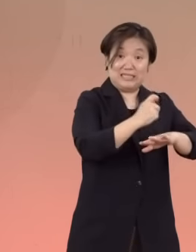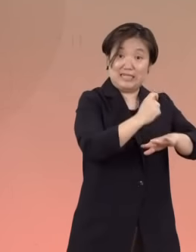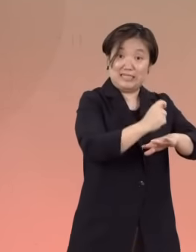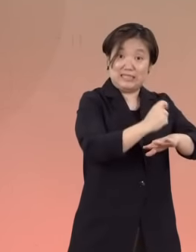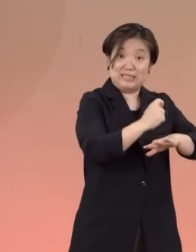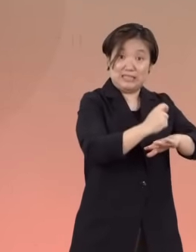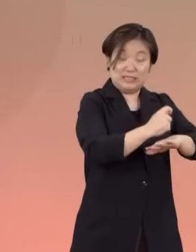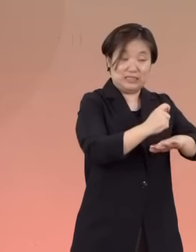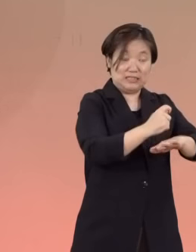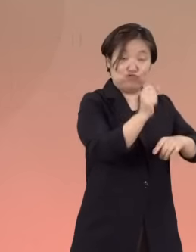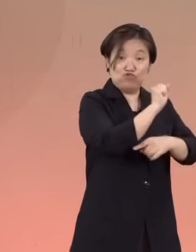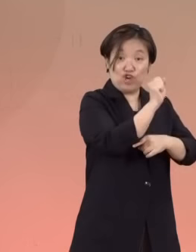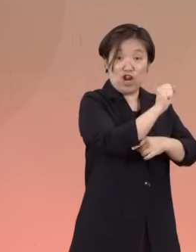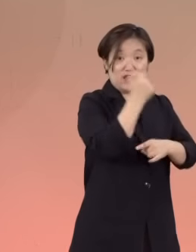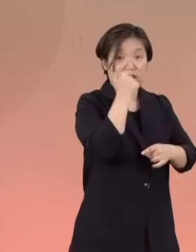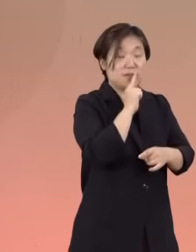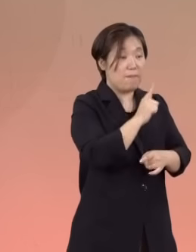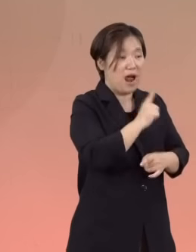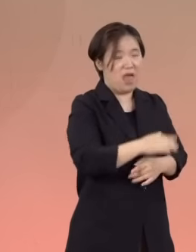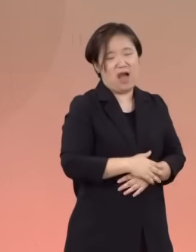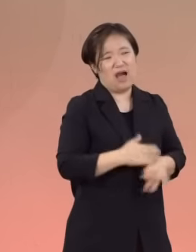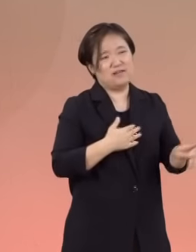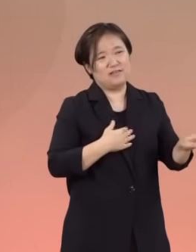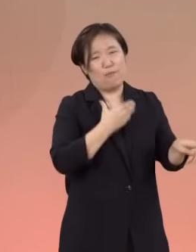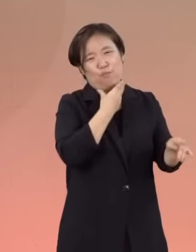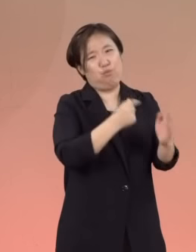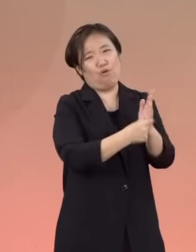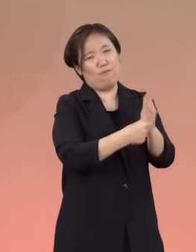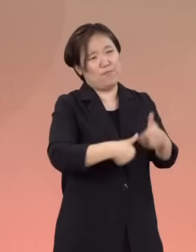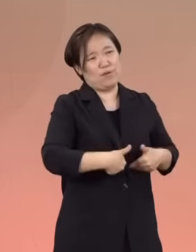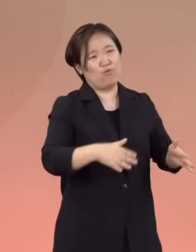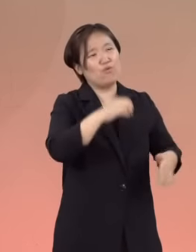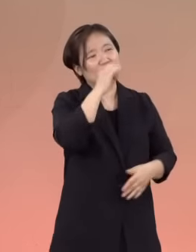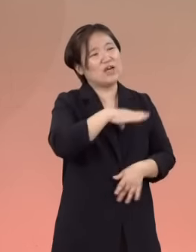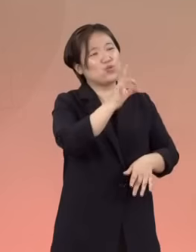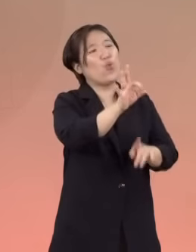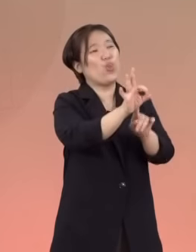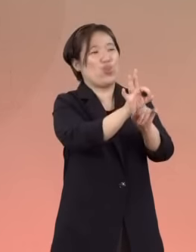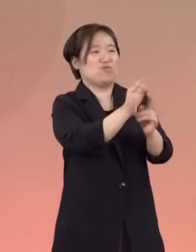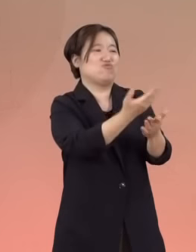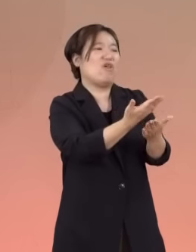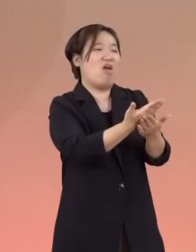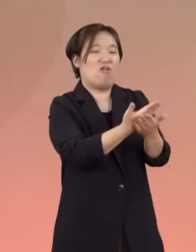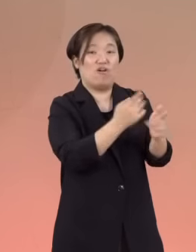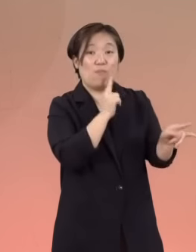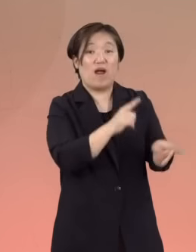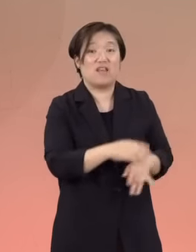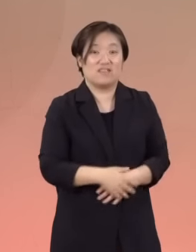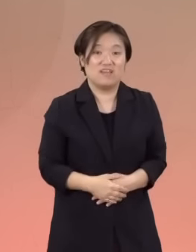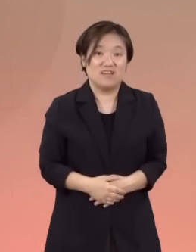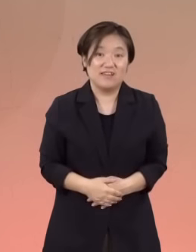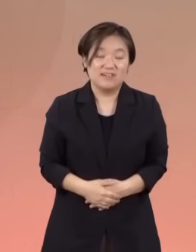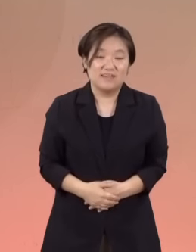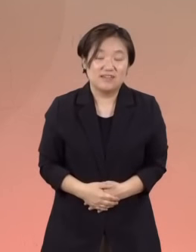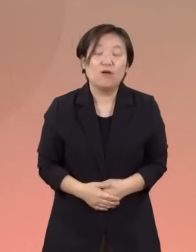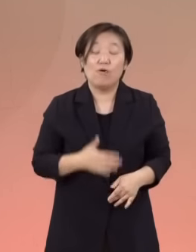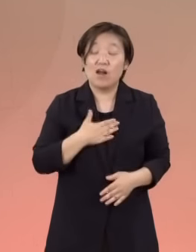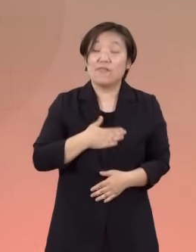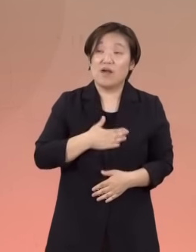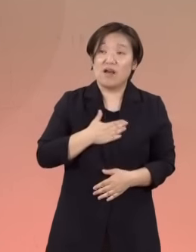기사에게 그냥 복권은 됐고요 현금으로 주세요라고 했는데 택시 기사가